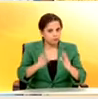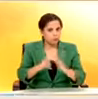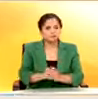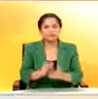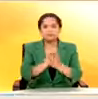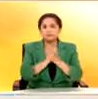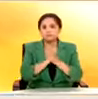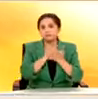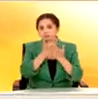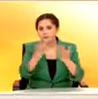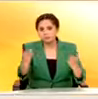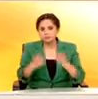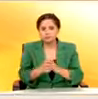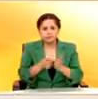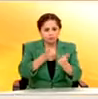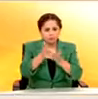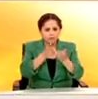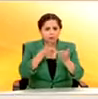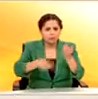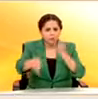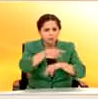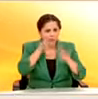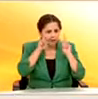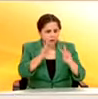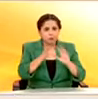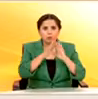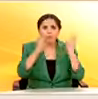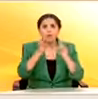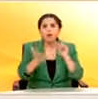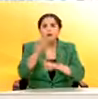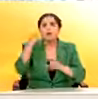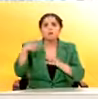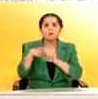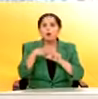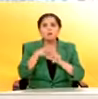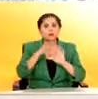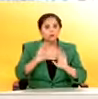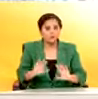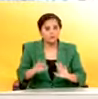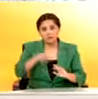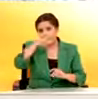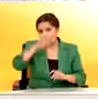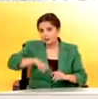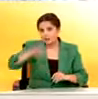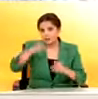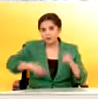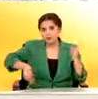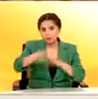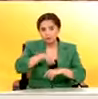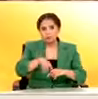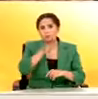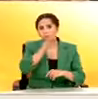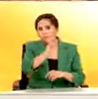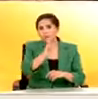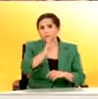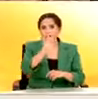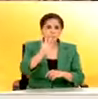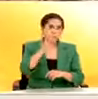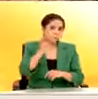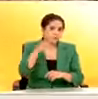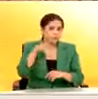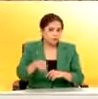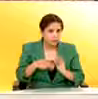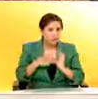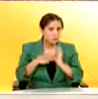साथियों, कृषि क्षेत्र में भी देश ने बड़ी उपलब्धि हासिल की। भारत ने 357 मिलियन टन